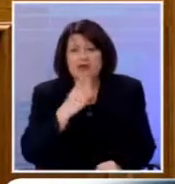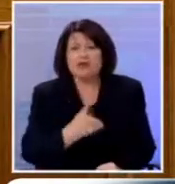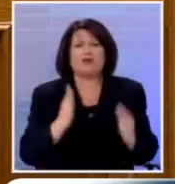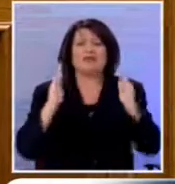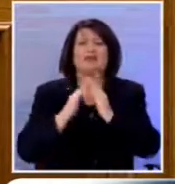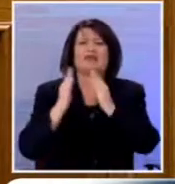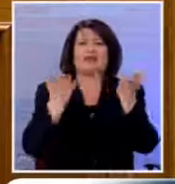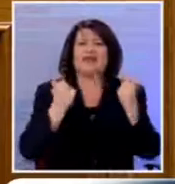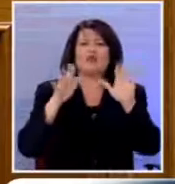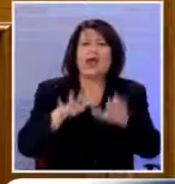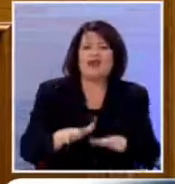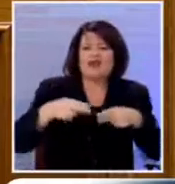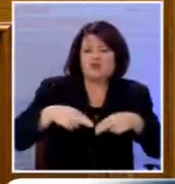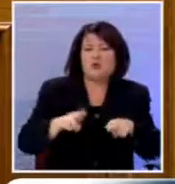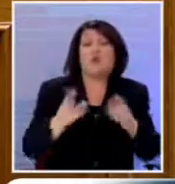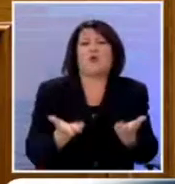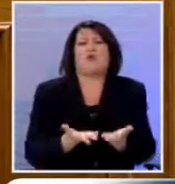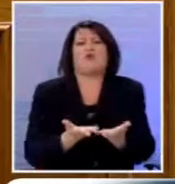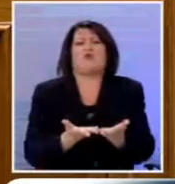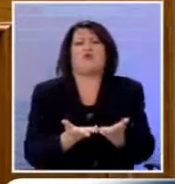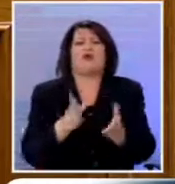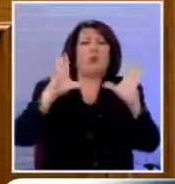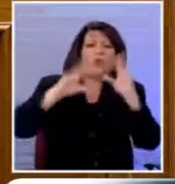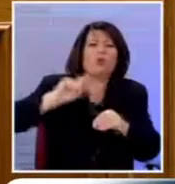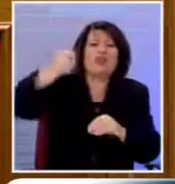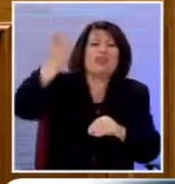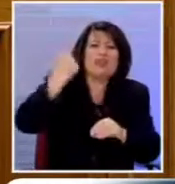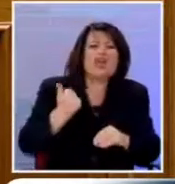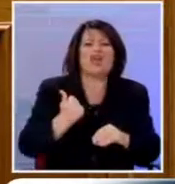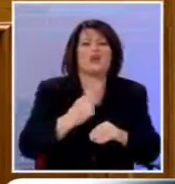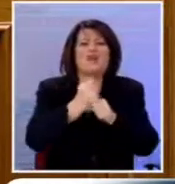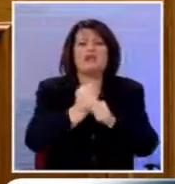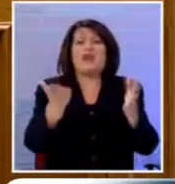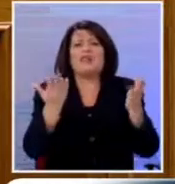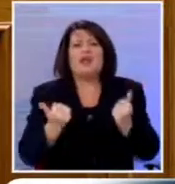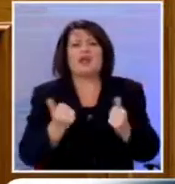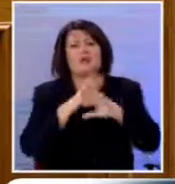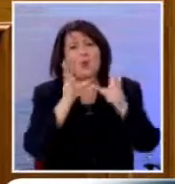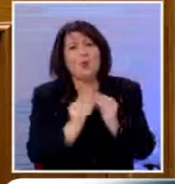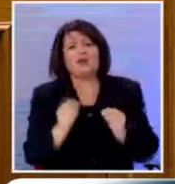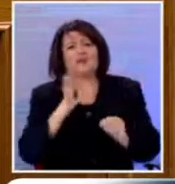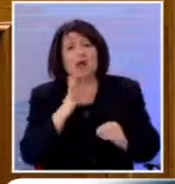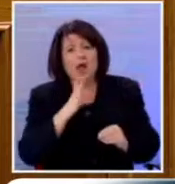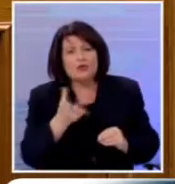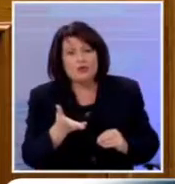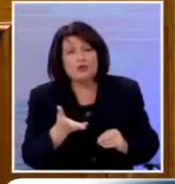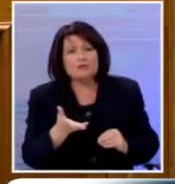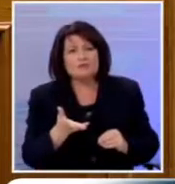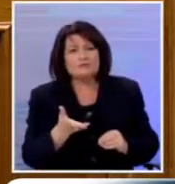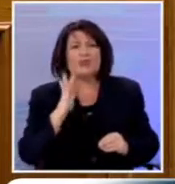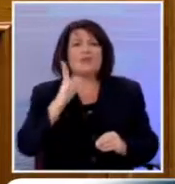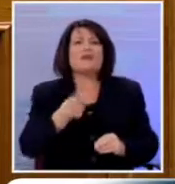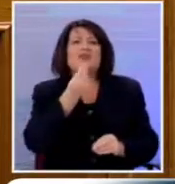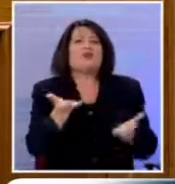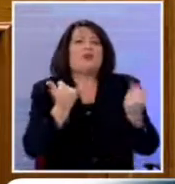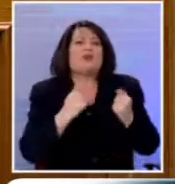άστεγους, στους άνεργους, σε όσους είναι χωρίς ηλεκτρικό ρεύμα, δίχως φάρμακα, χωρίς και αυτό καμιά φορά το καθημερινό τους